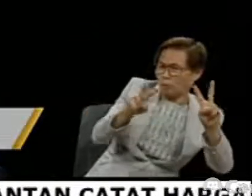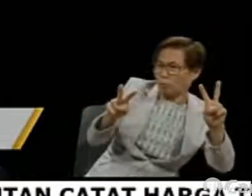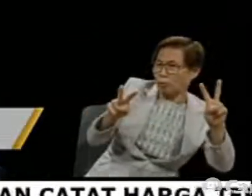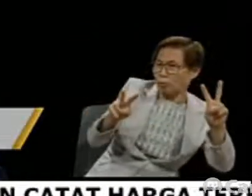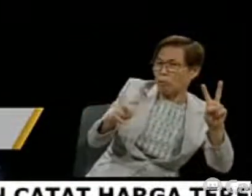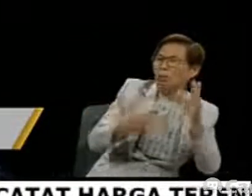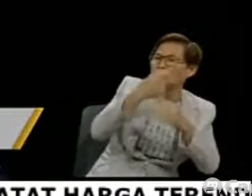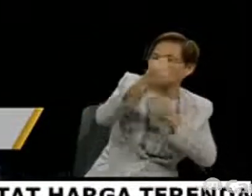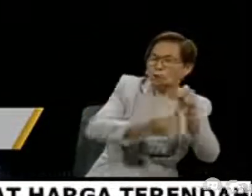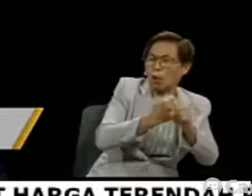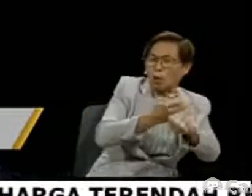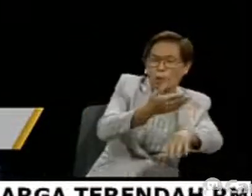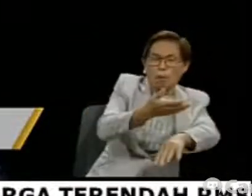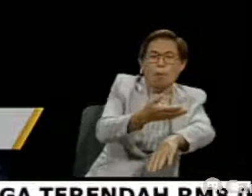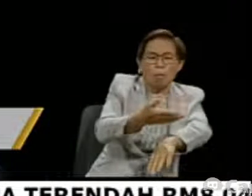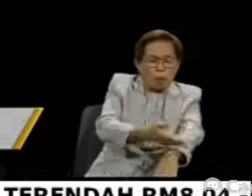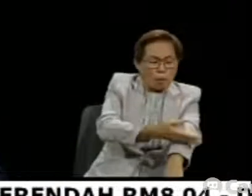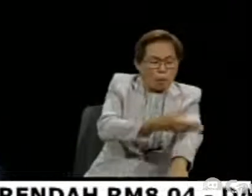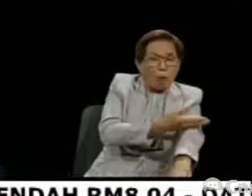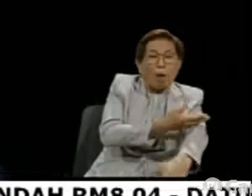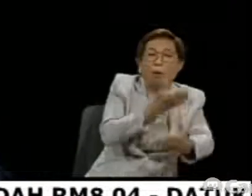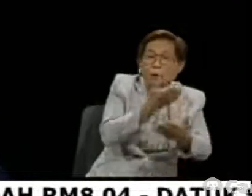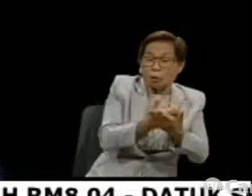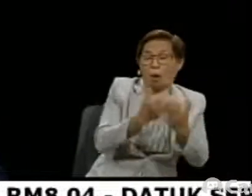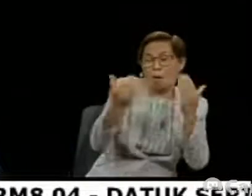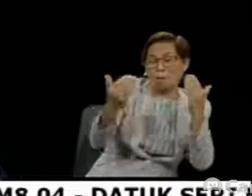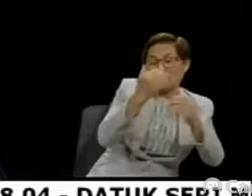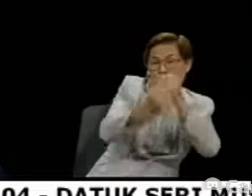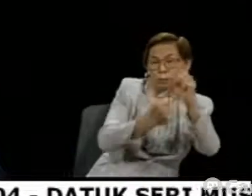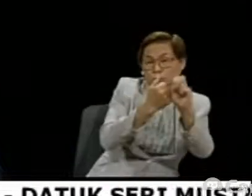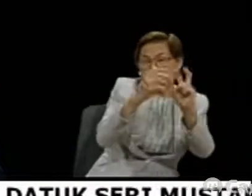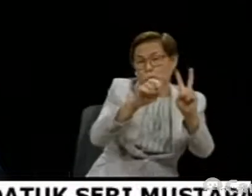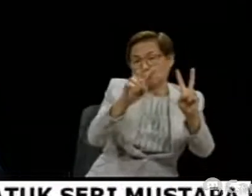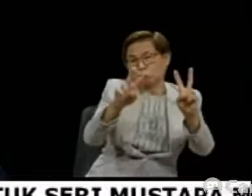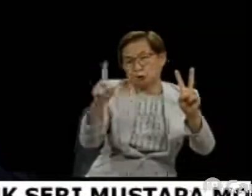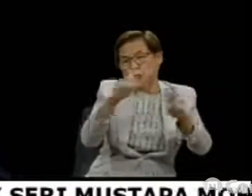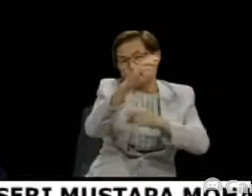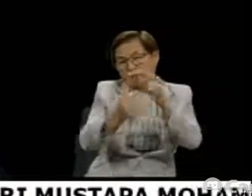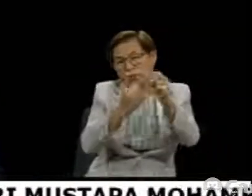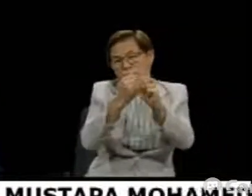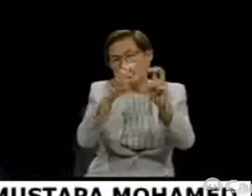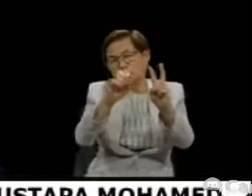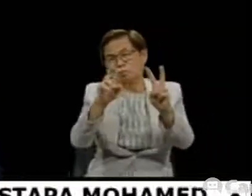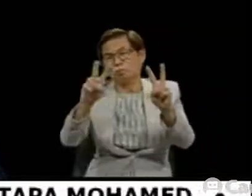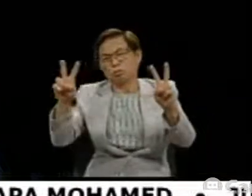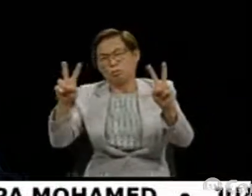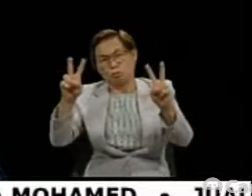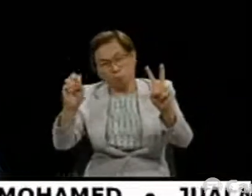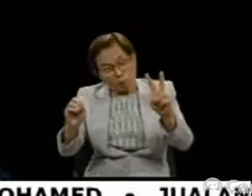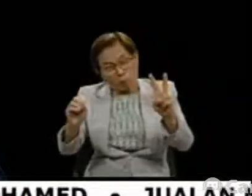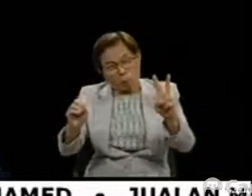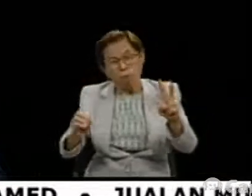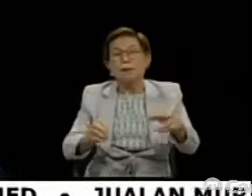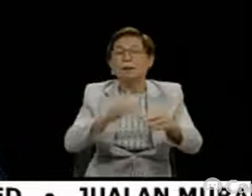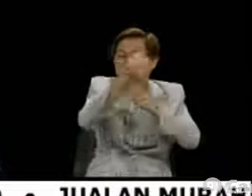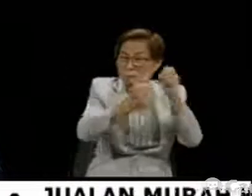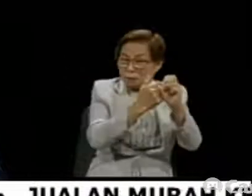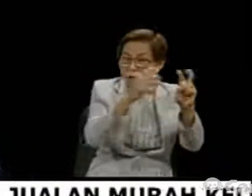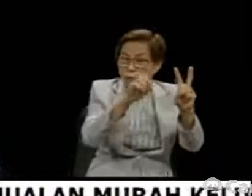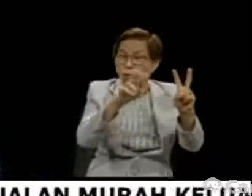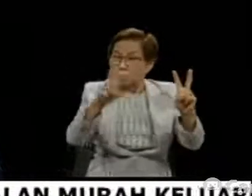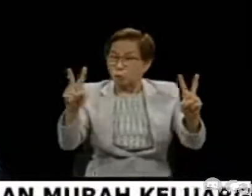butuhkan tahun pemulihan ekonomi kita ya beban dengan tahun 2001 dan juga tahun 2020 kita telah membuka smule